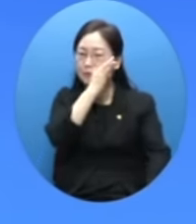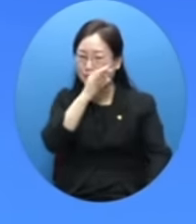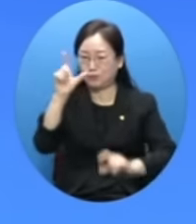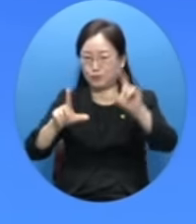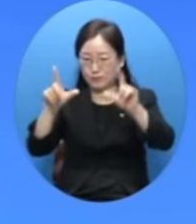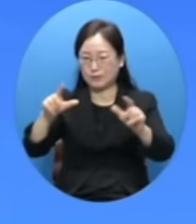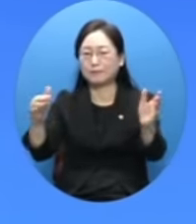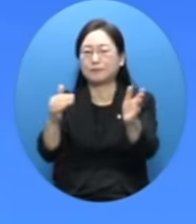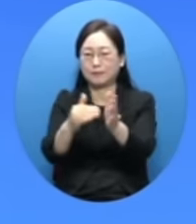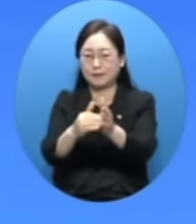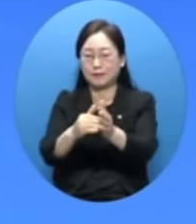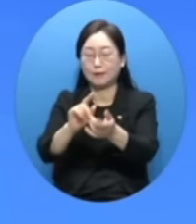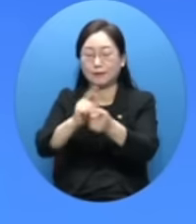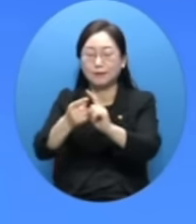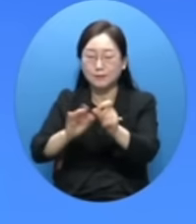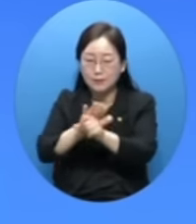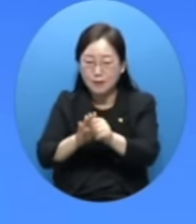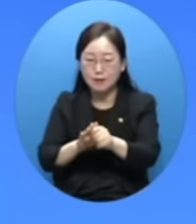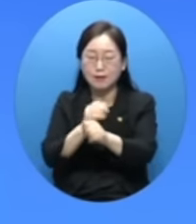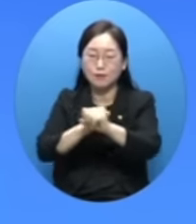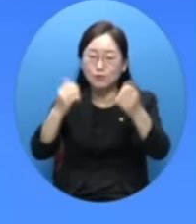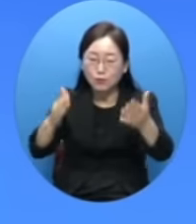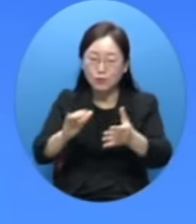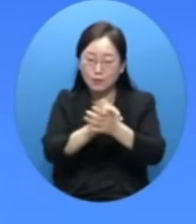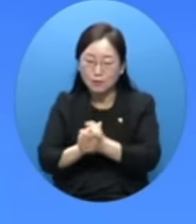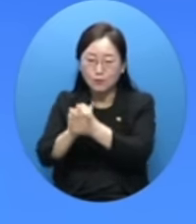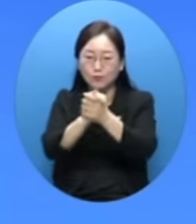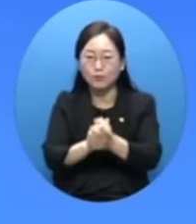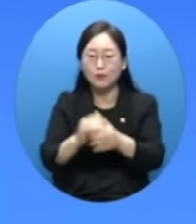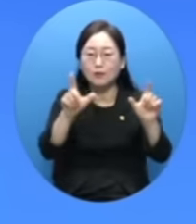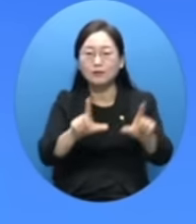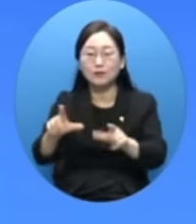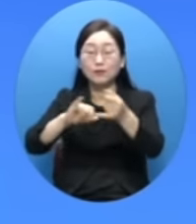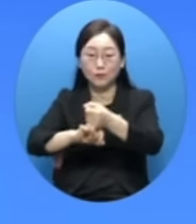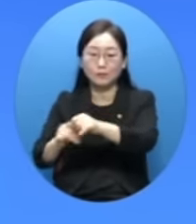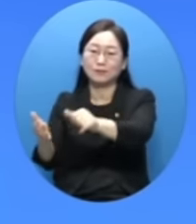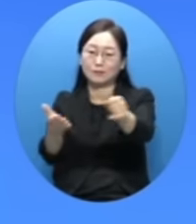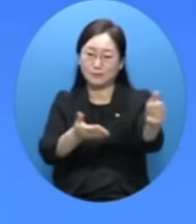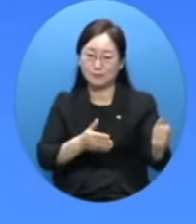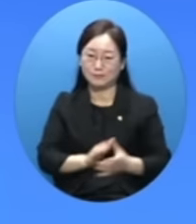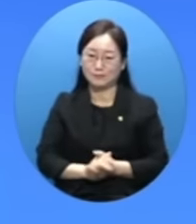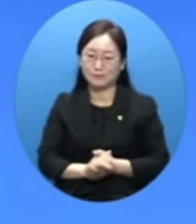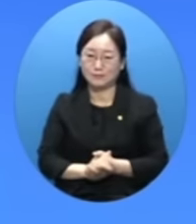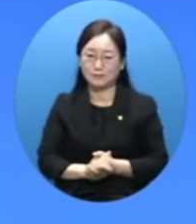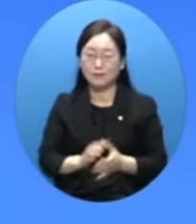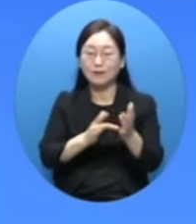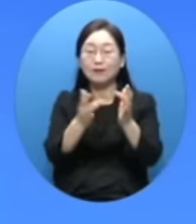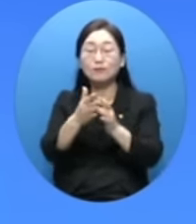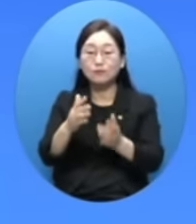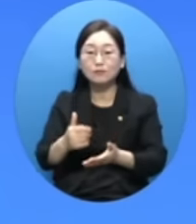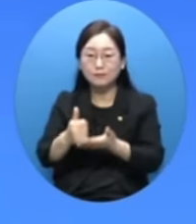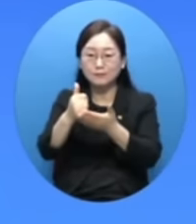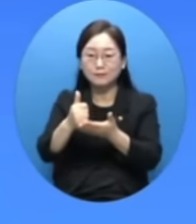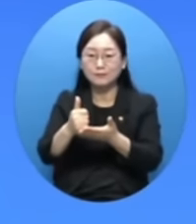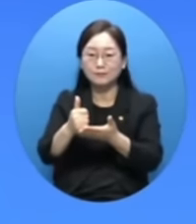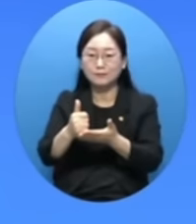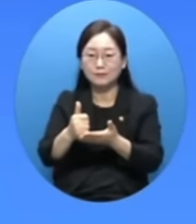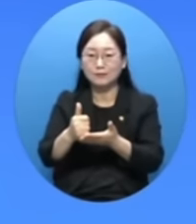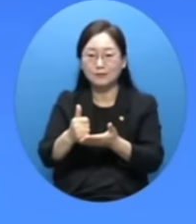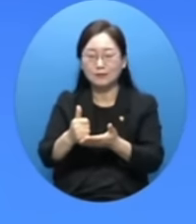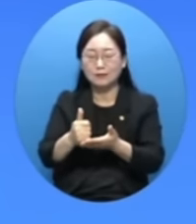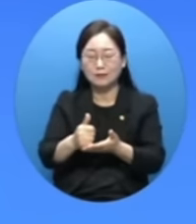이제는 사랑하고 용서하고 화목하며 살아가는 우리 모두가 되기를 바랍니다. 예수님이 그 때문에